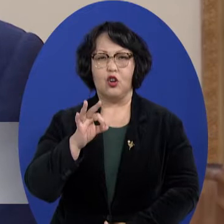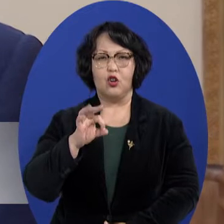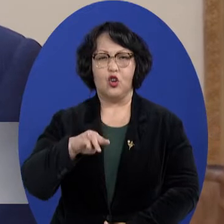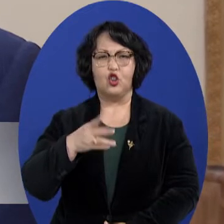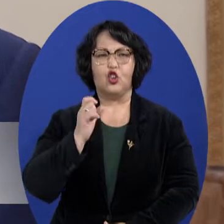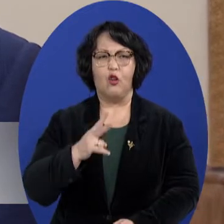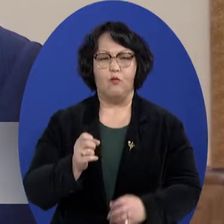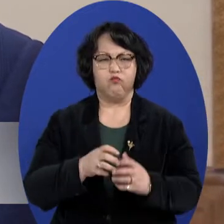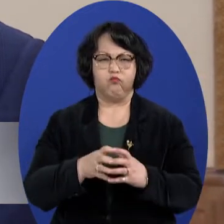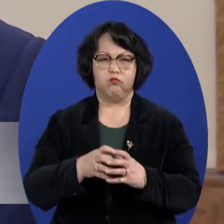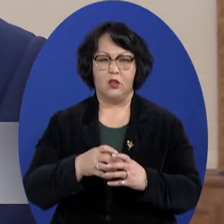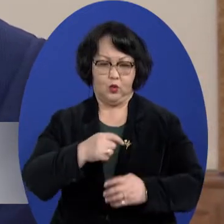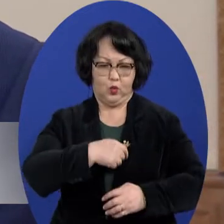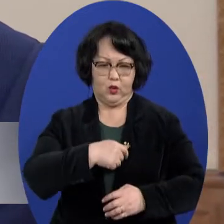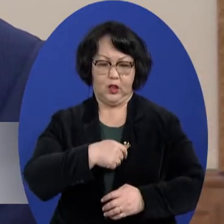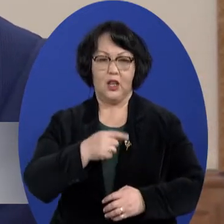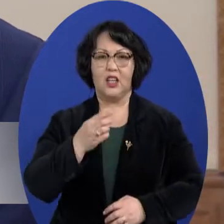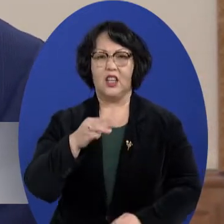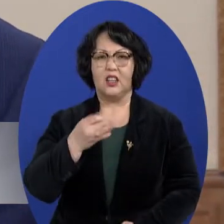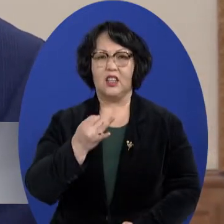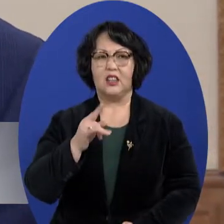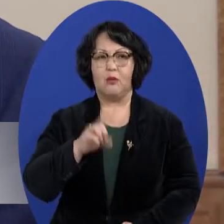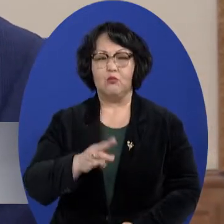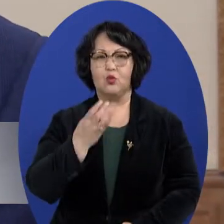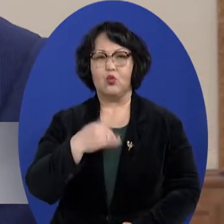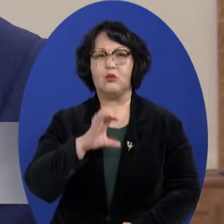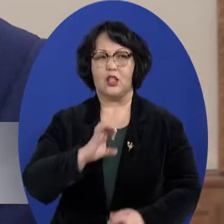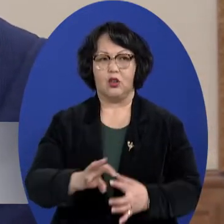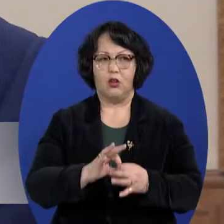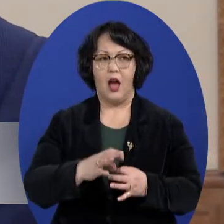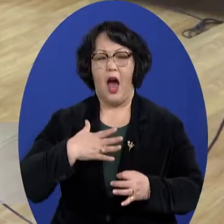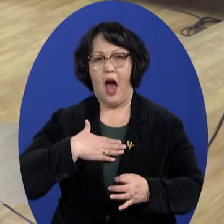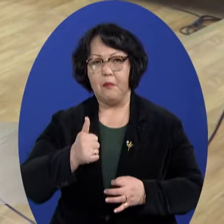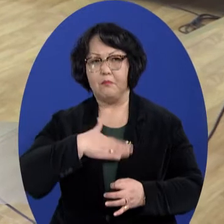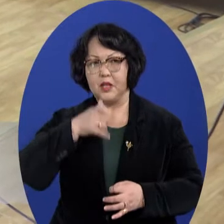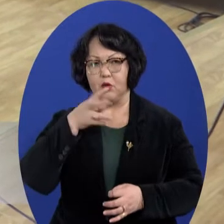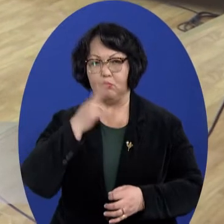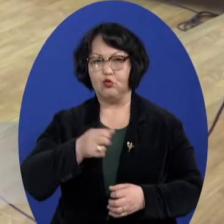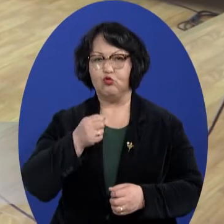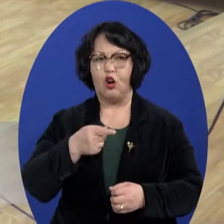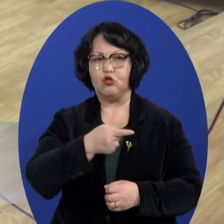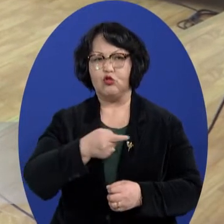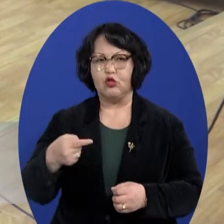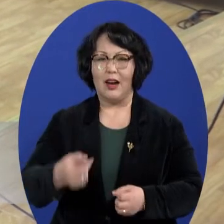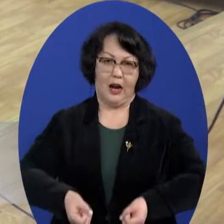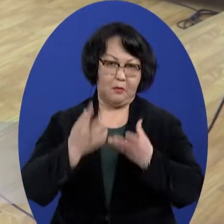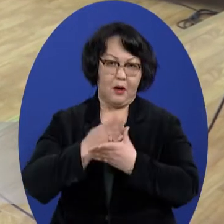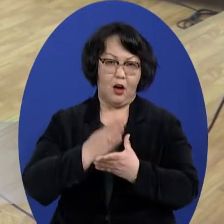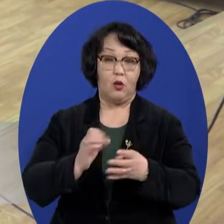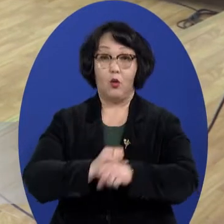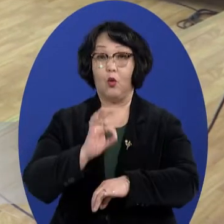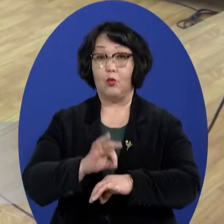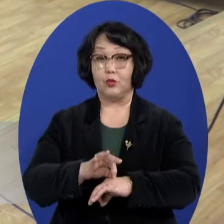байна. Титэм судасны өргөлтийн асуудалтай холбоотойгоор амь нас эрүүл мэндэд бол нэлээд эрсдэл үүсэж байгаа. Мөн коронавирусны үед эмнэлгийн